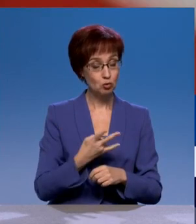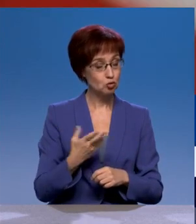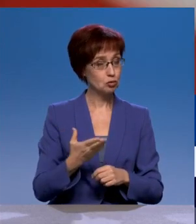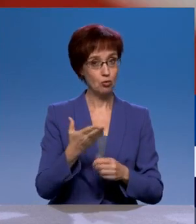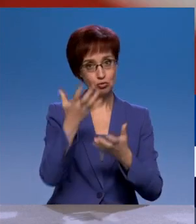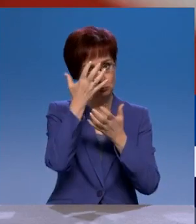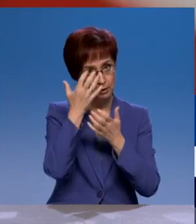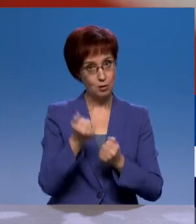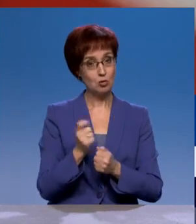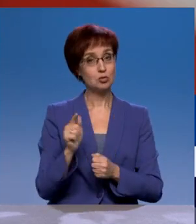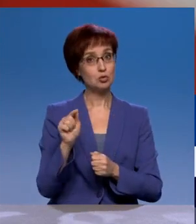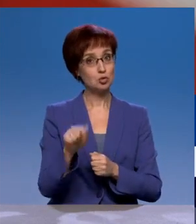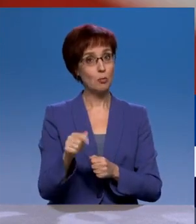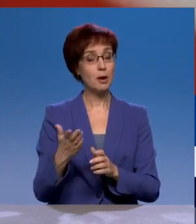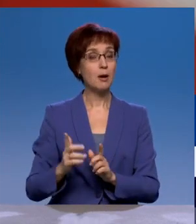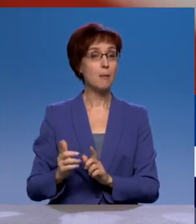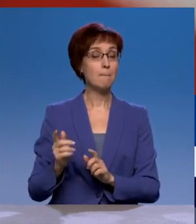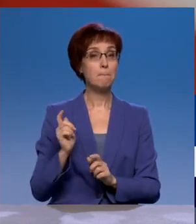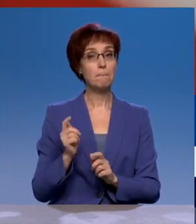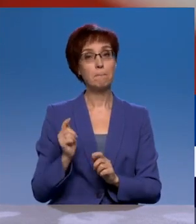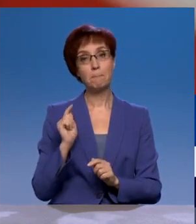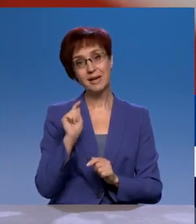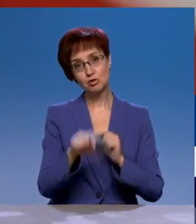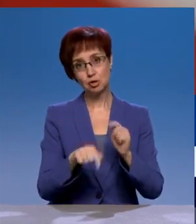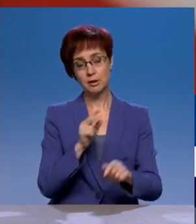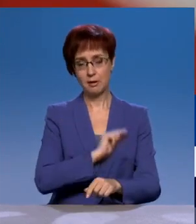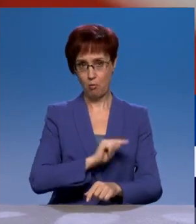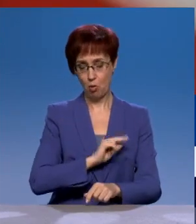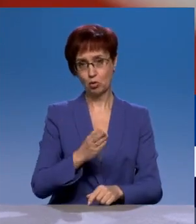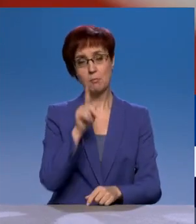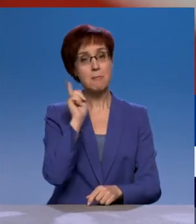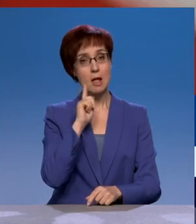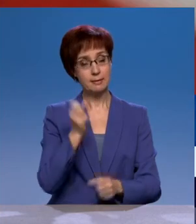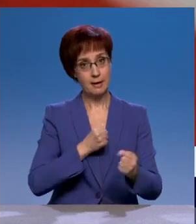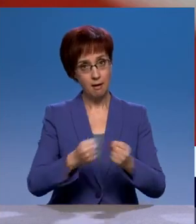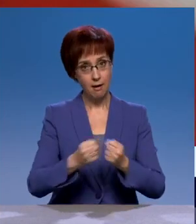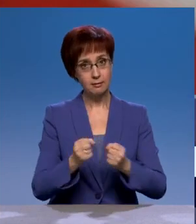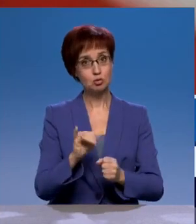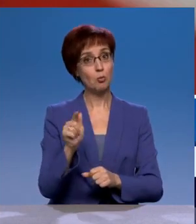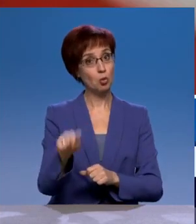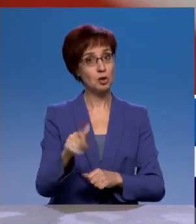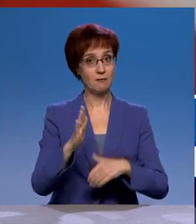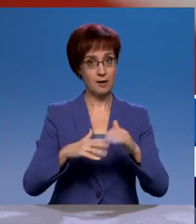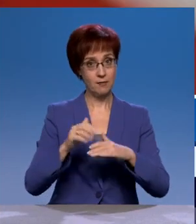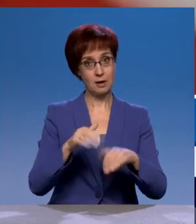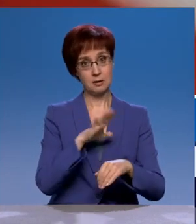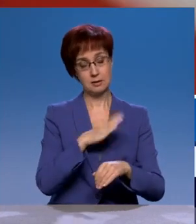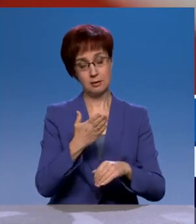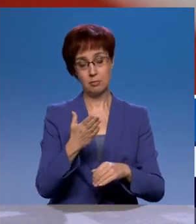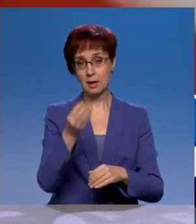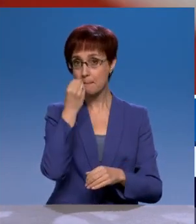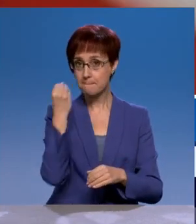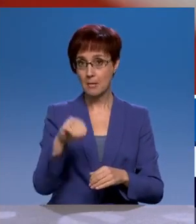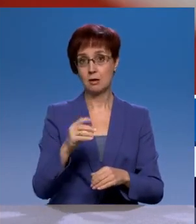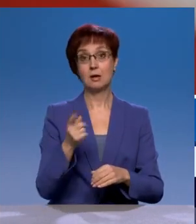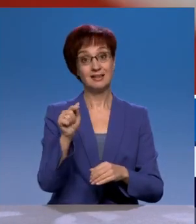составом, чтобы туда пришли молодые кадры, чтобы они были повышенной квалификацией. Вот там должно быть примерно 6 МРОТ. 4-6 МРОТ –